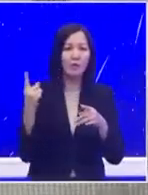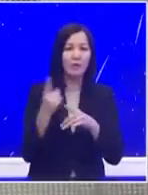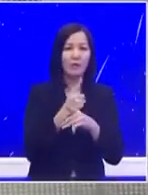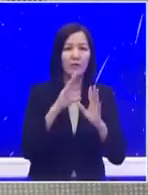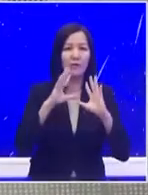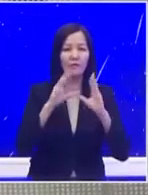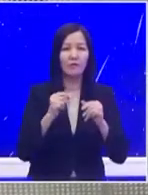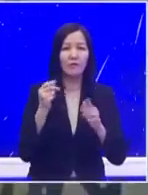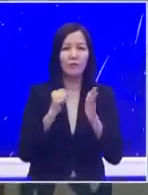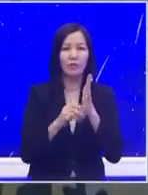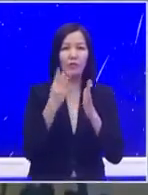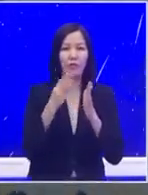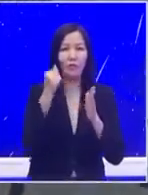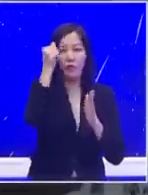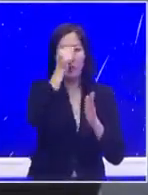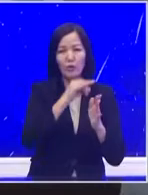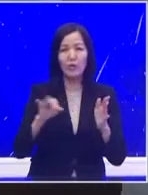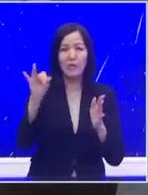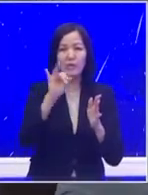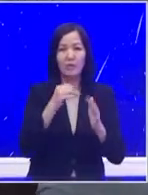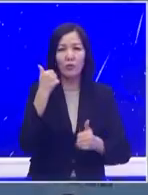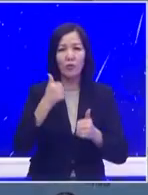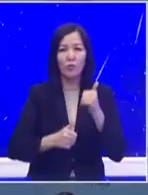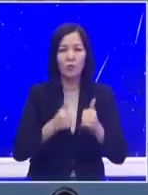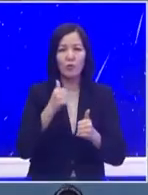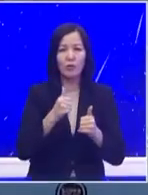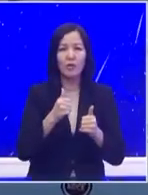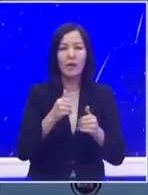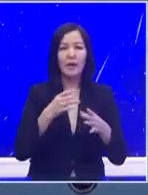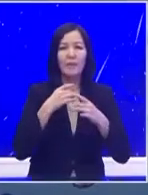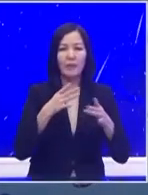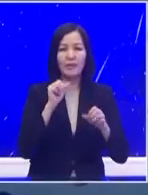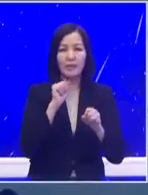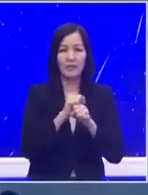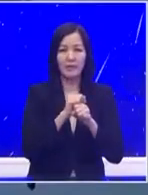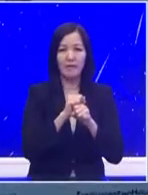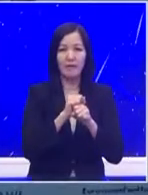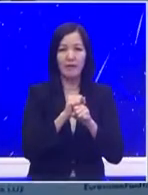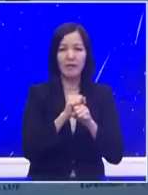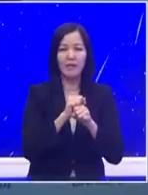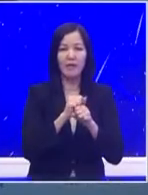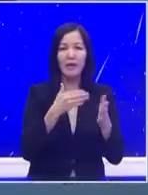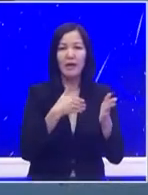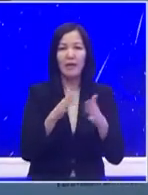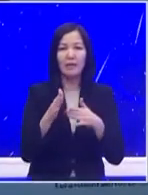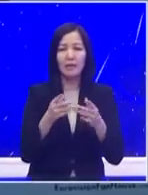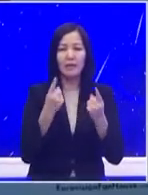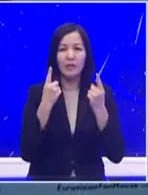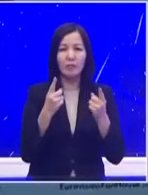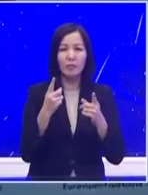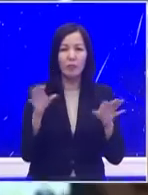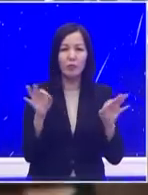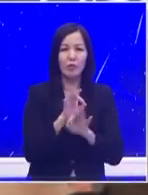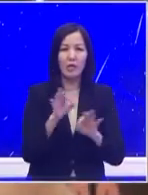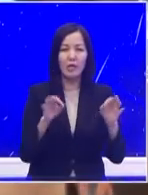всю 64-летнюю историю конкурса мероприятие отменил. Ранее стало известно и об отмене знаменитого музыкального